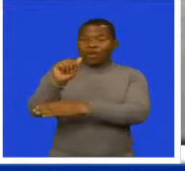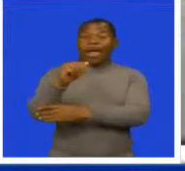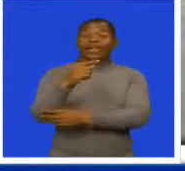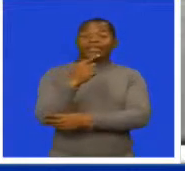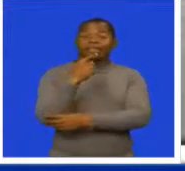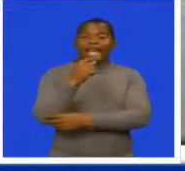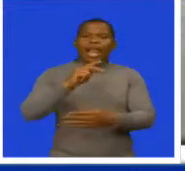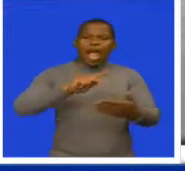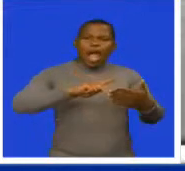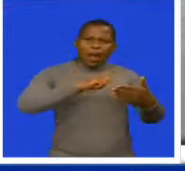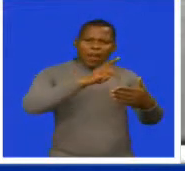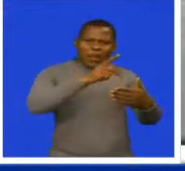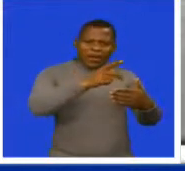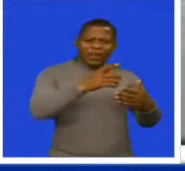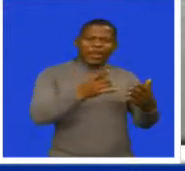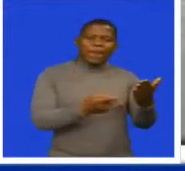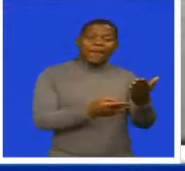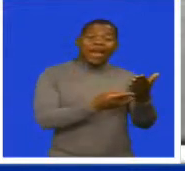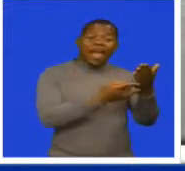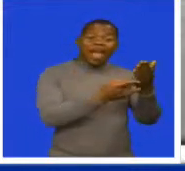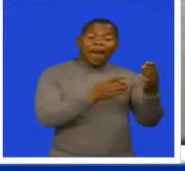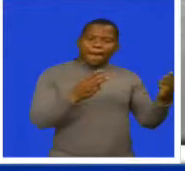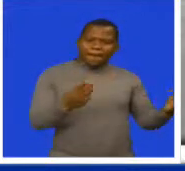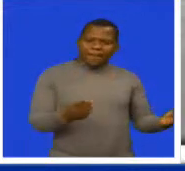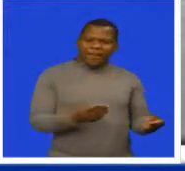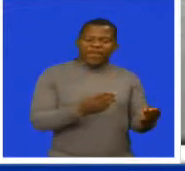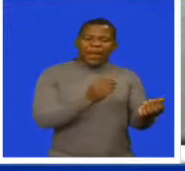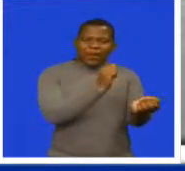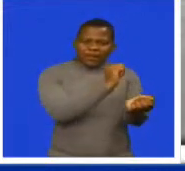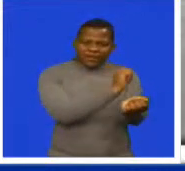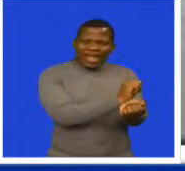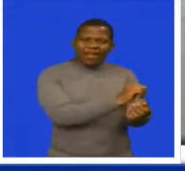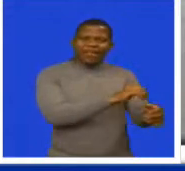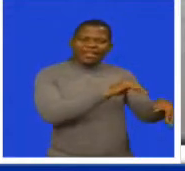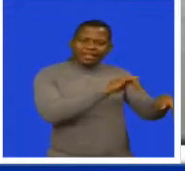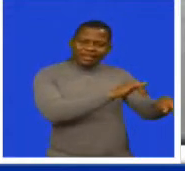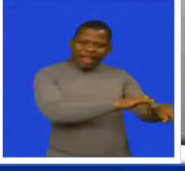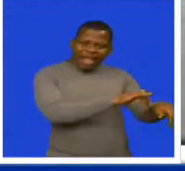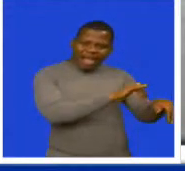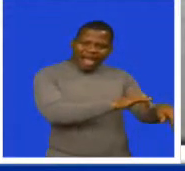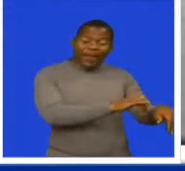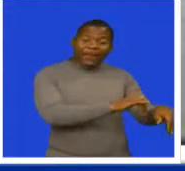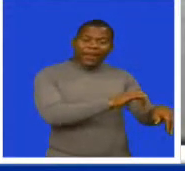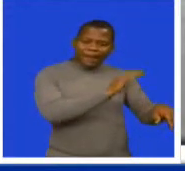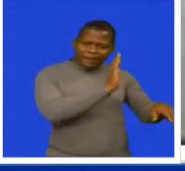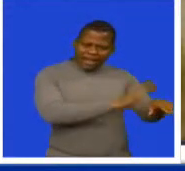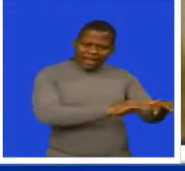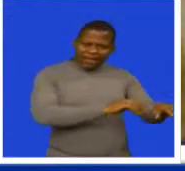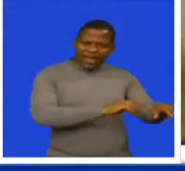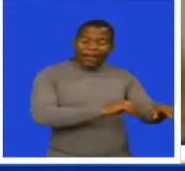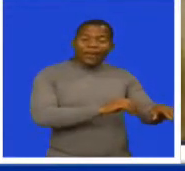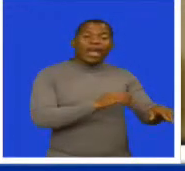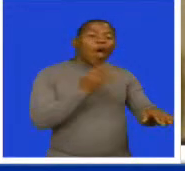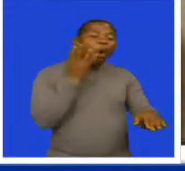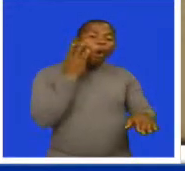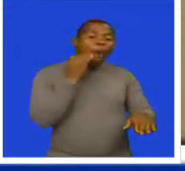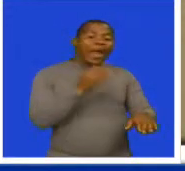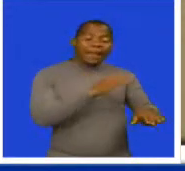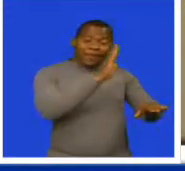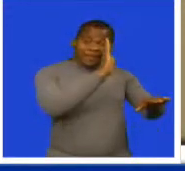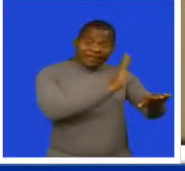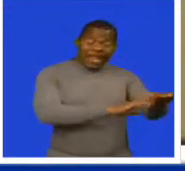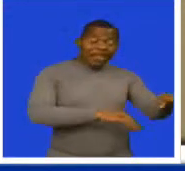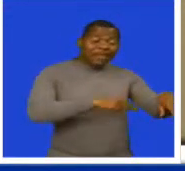ukuthi labo labagciniwe khona kulomnyango bakhona ukuphila kangcono uma sebaphumile. Inhlangano yeSouthern